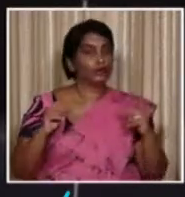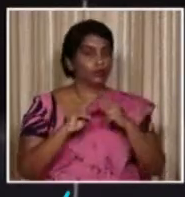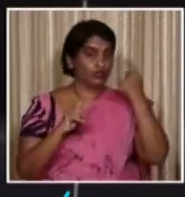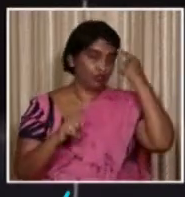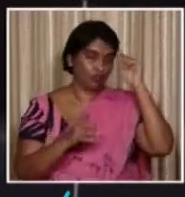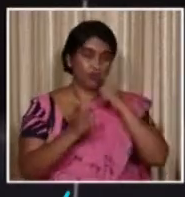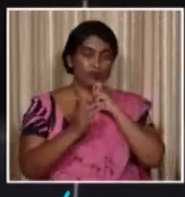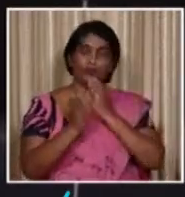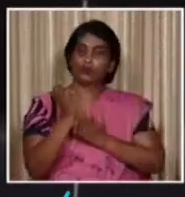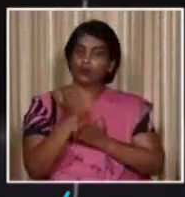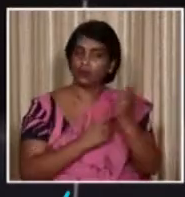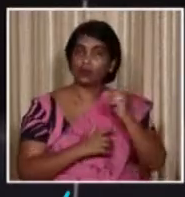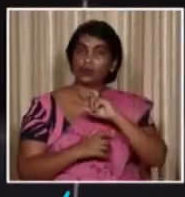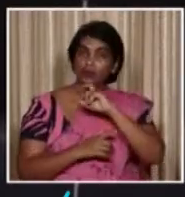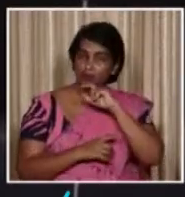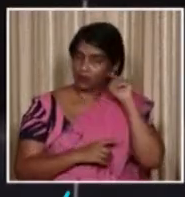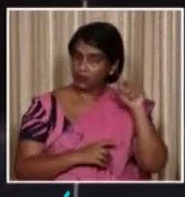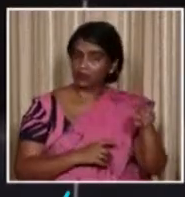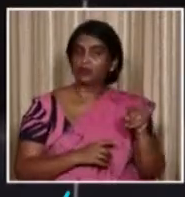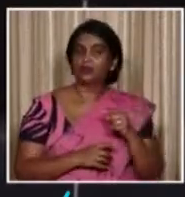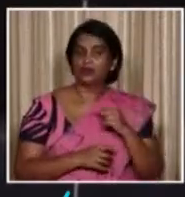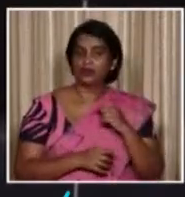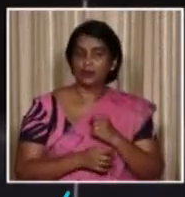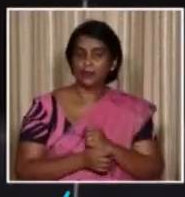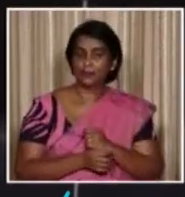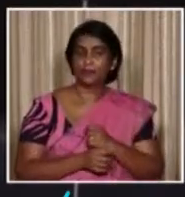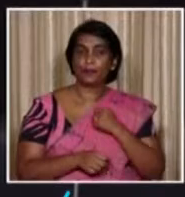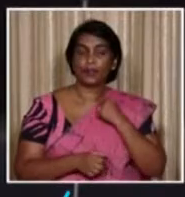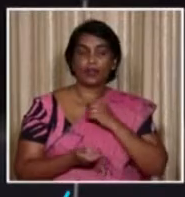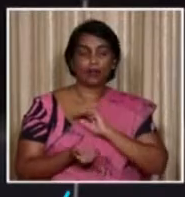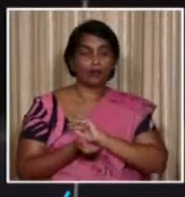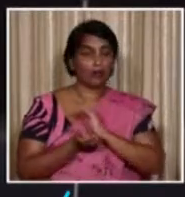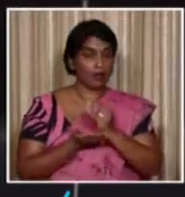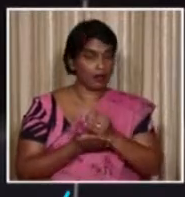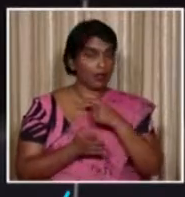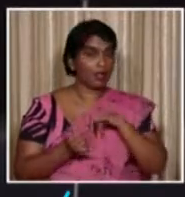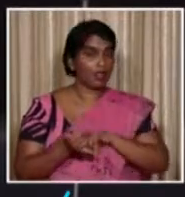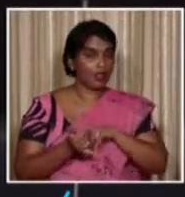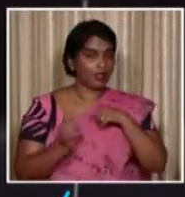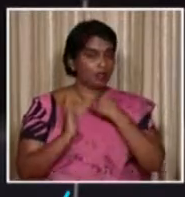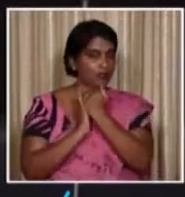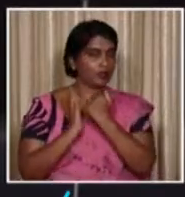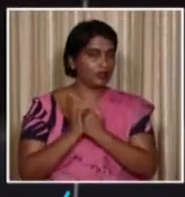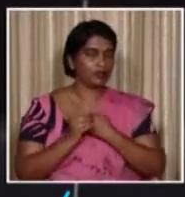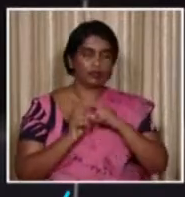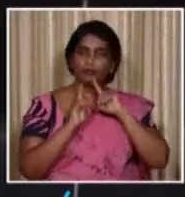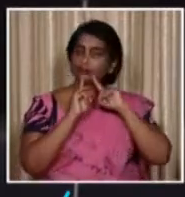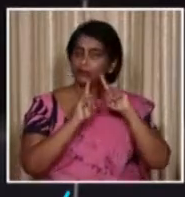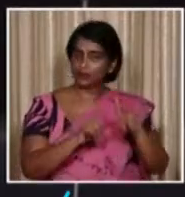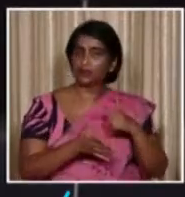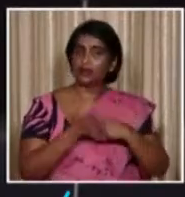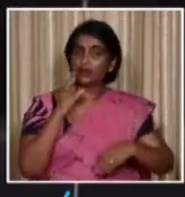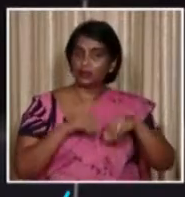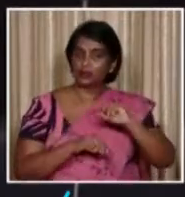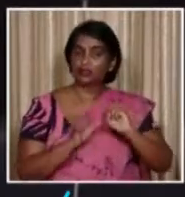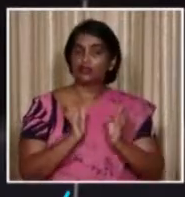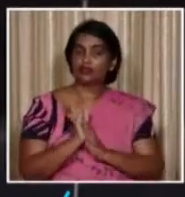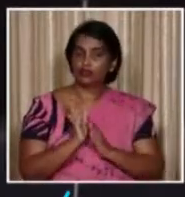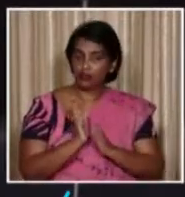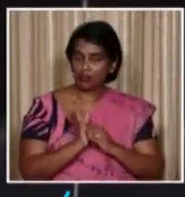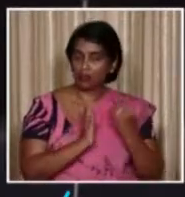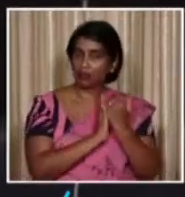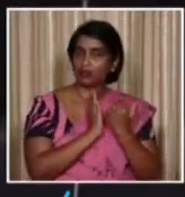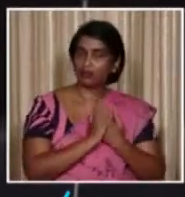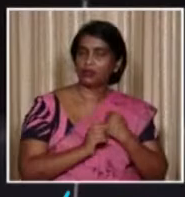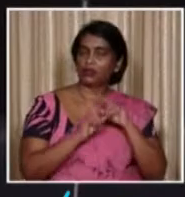අධිකරණයට. ශ්‍රේෂ්ඨ අධිකරණයට භණ්ඩාගාරයේ ලේකම්තුමා විසින් කරුණු ඉදිරිපත් කරලා තිබෙනවා. මැතිවරණ කොමිසමත් කරුණු